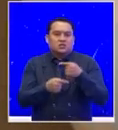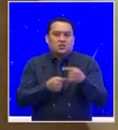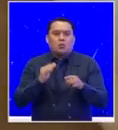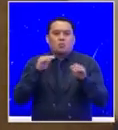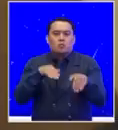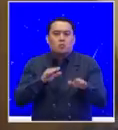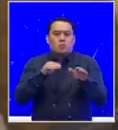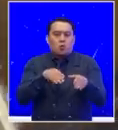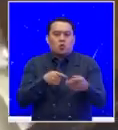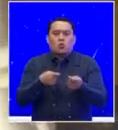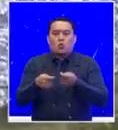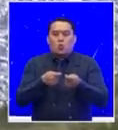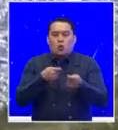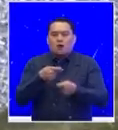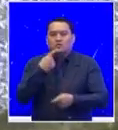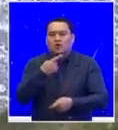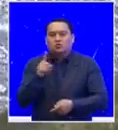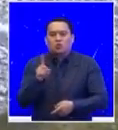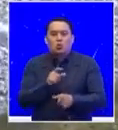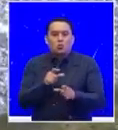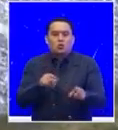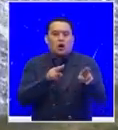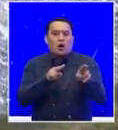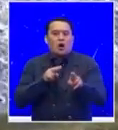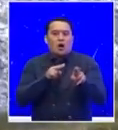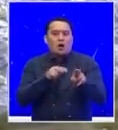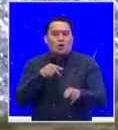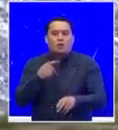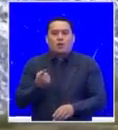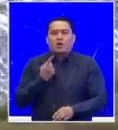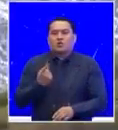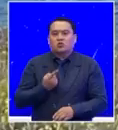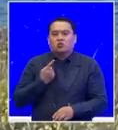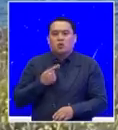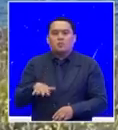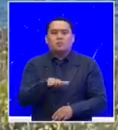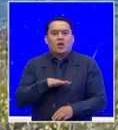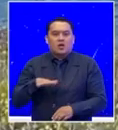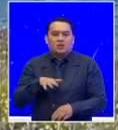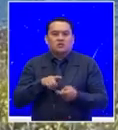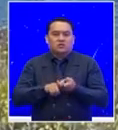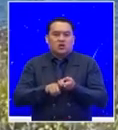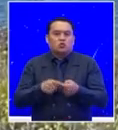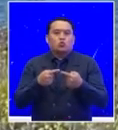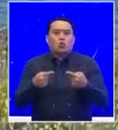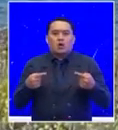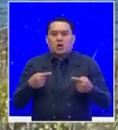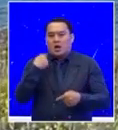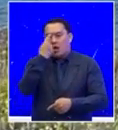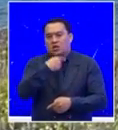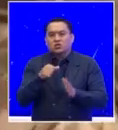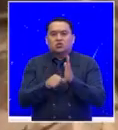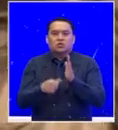море. Правительство страны отметило, что люди охотятся поодиночке на открытой местности и не заражают других. Но лицам